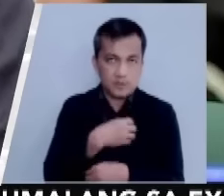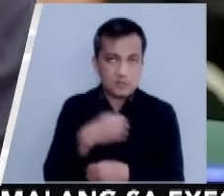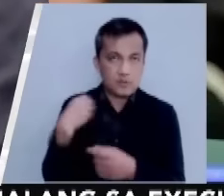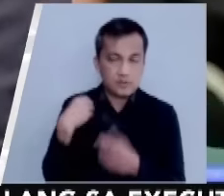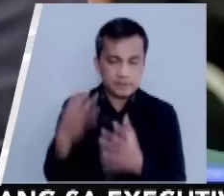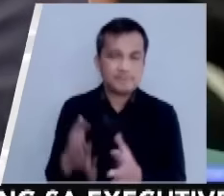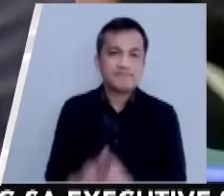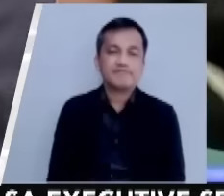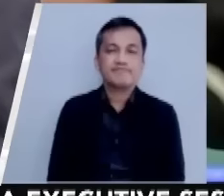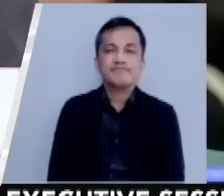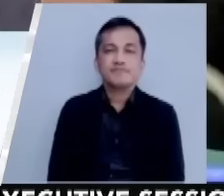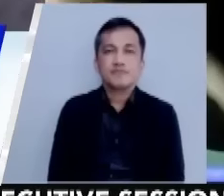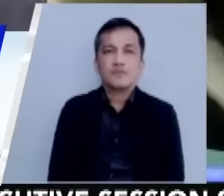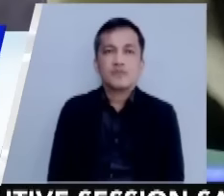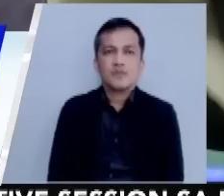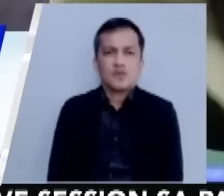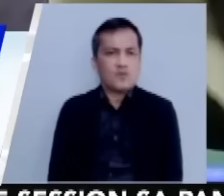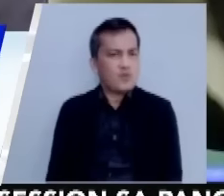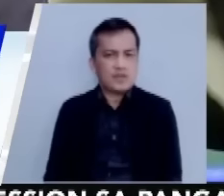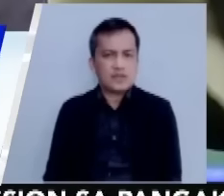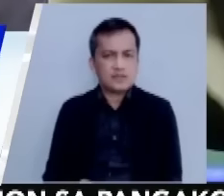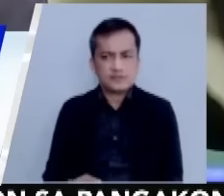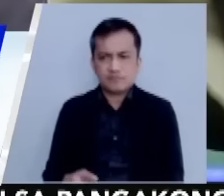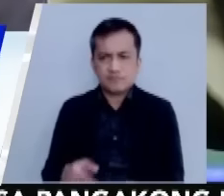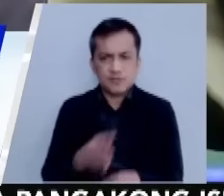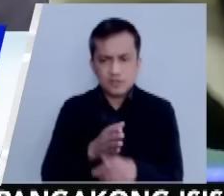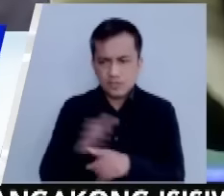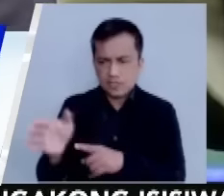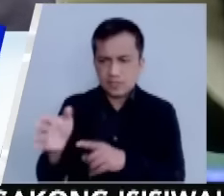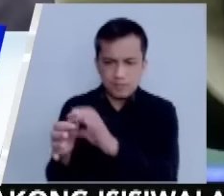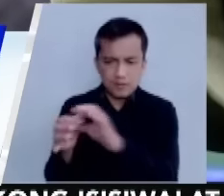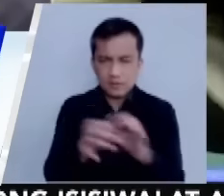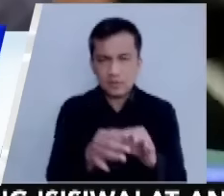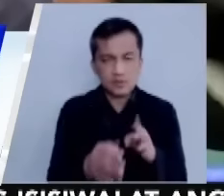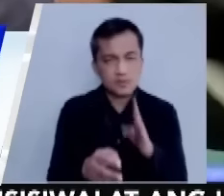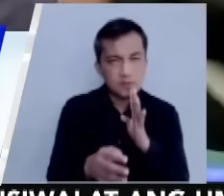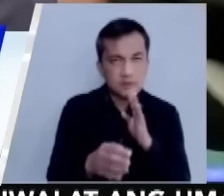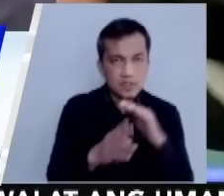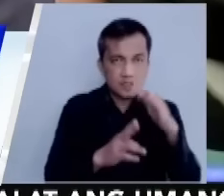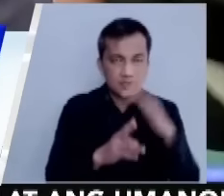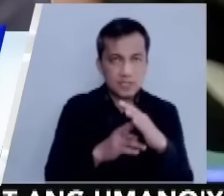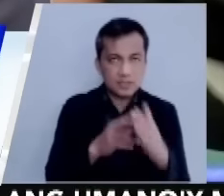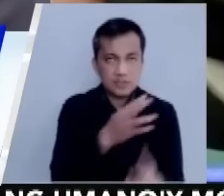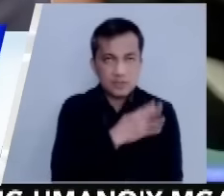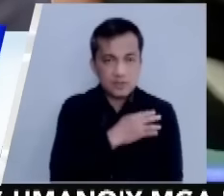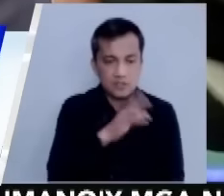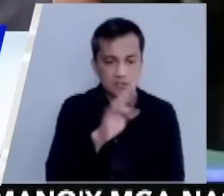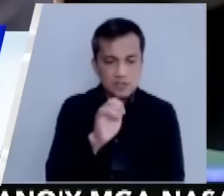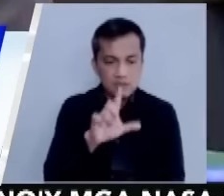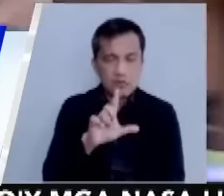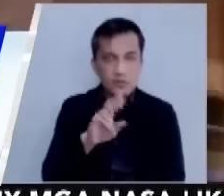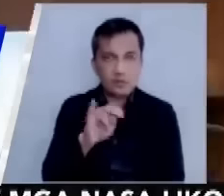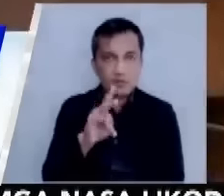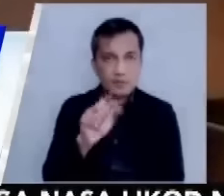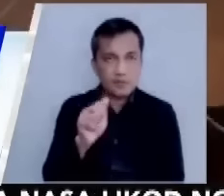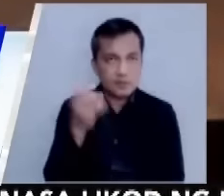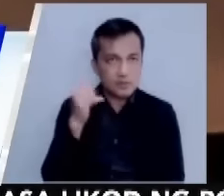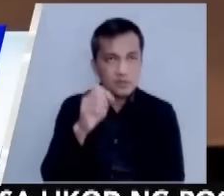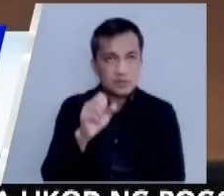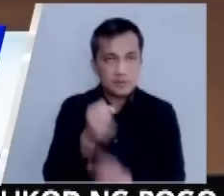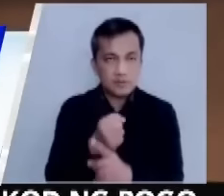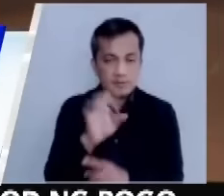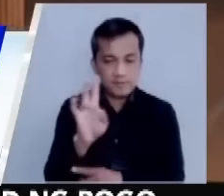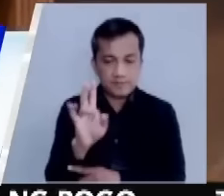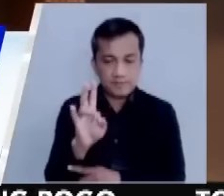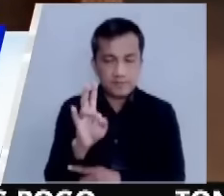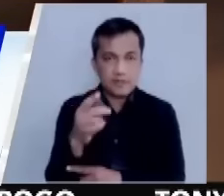Wala namang direktang pag-uugnayan sa binanggit naman ng PAGOR official na si Retired General Raul Villanueva noong September 17. May inter-report